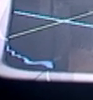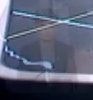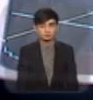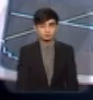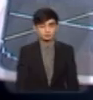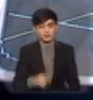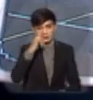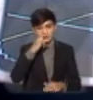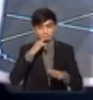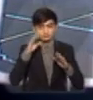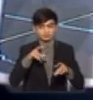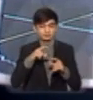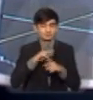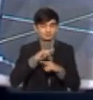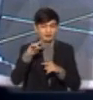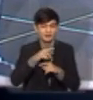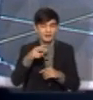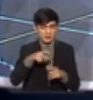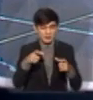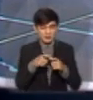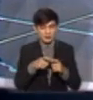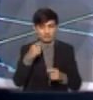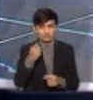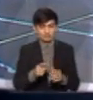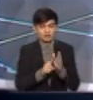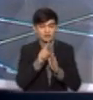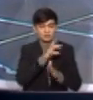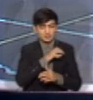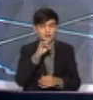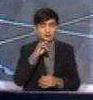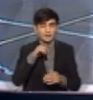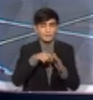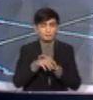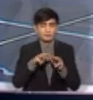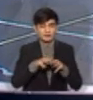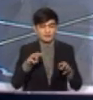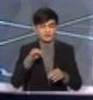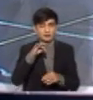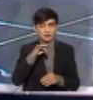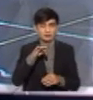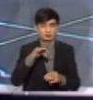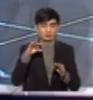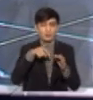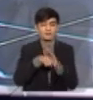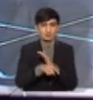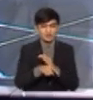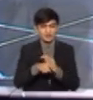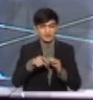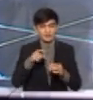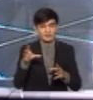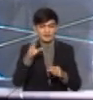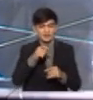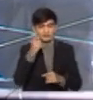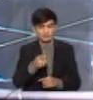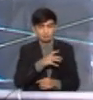В Казахстане стали дешевле авиабилеты. По данным Министерства индустрии и инфраструктурного развития, цены на внутренние рейсы снизились